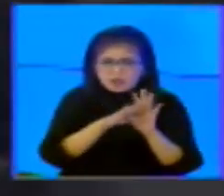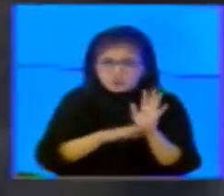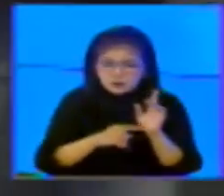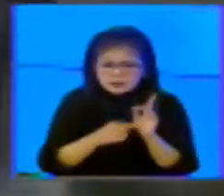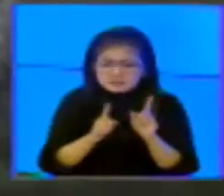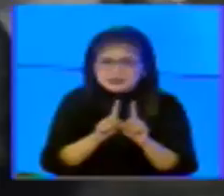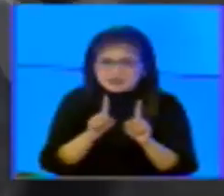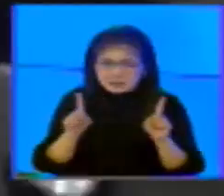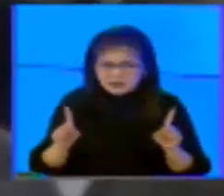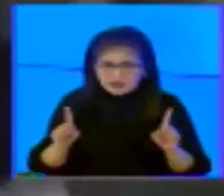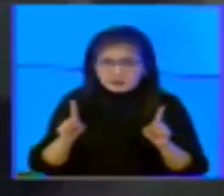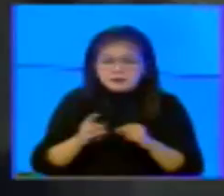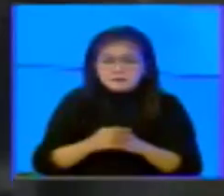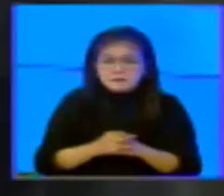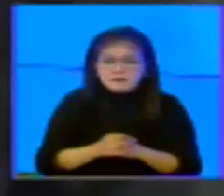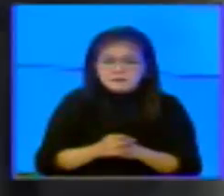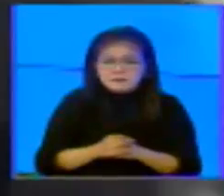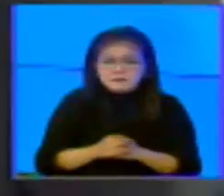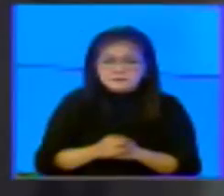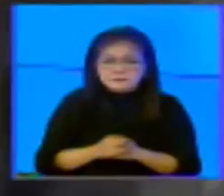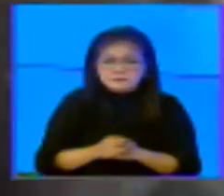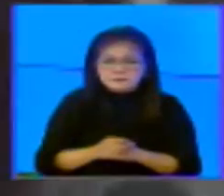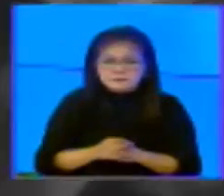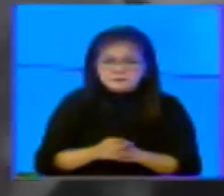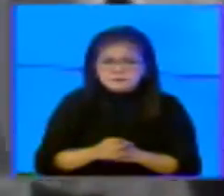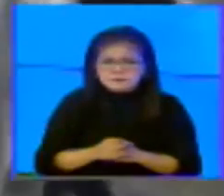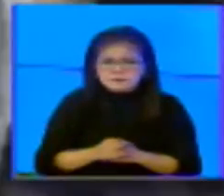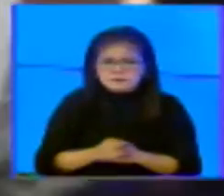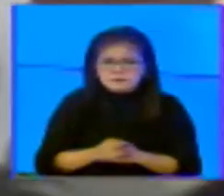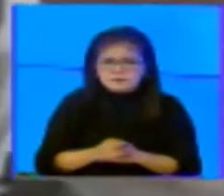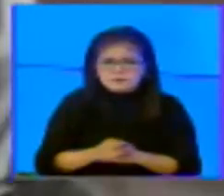di rumah. Tim Liputan Kontributor iNews melaporkan.